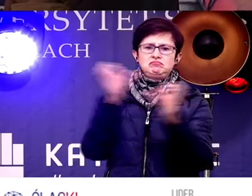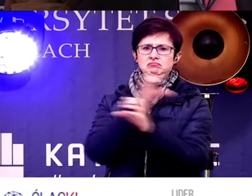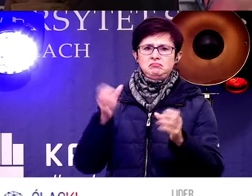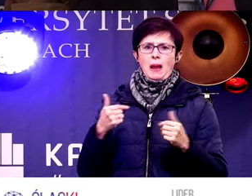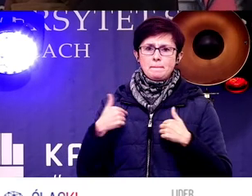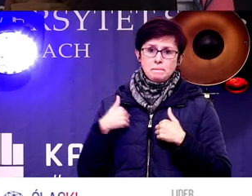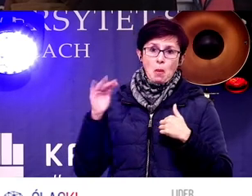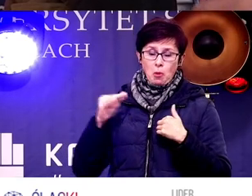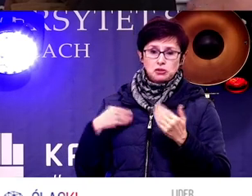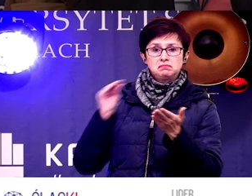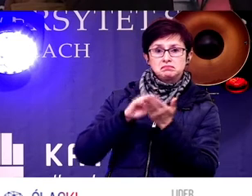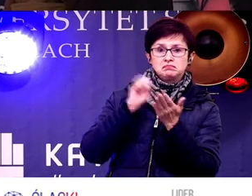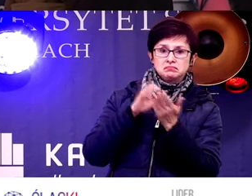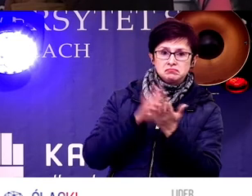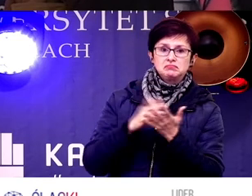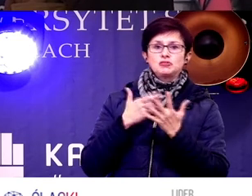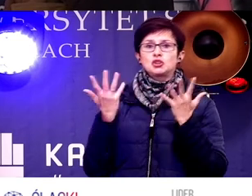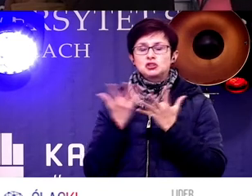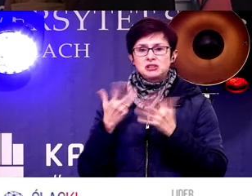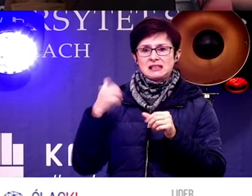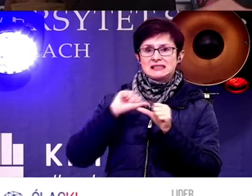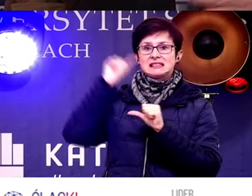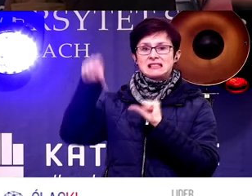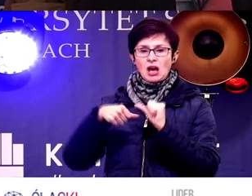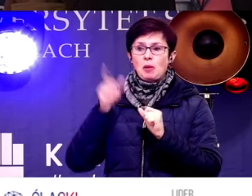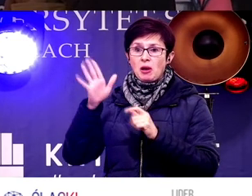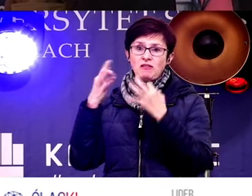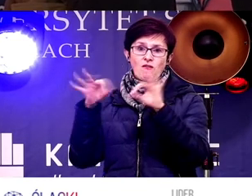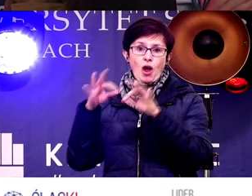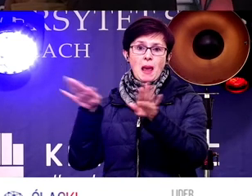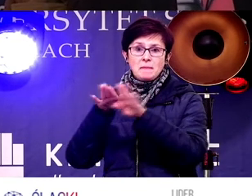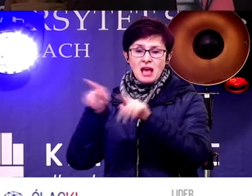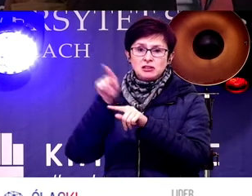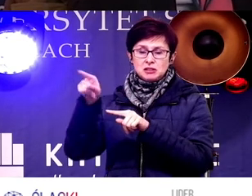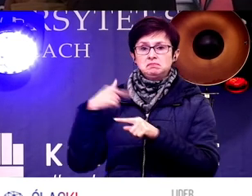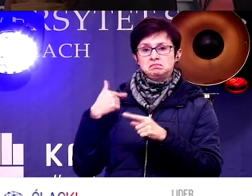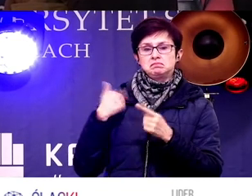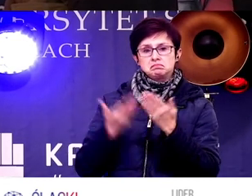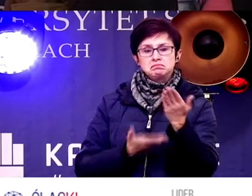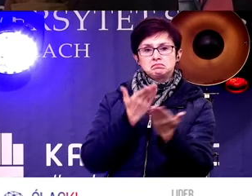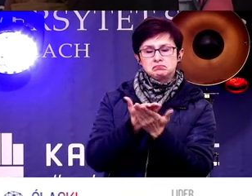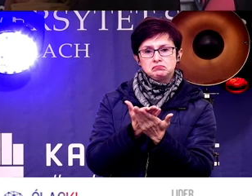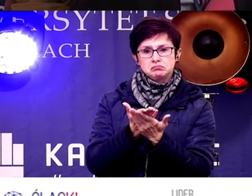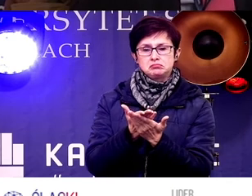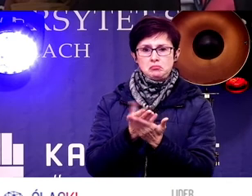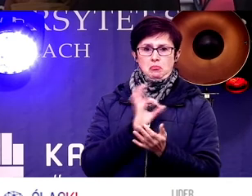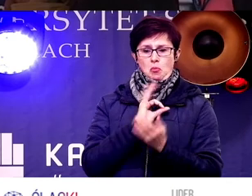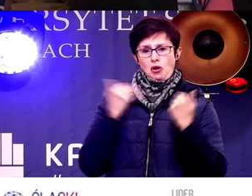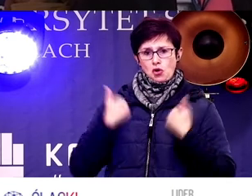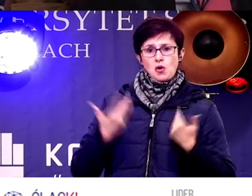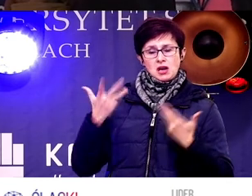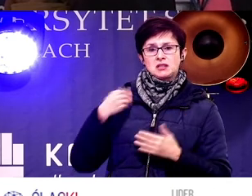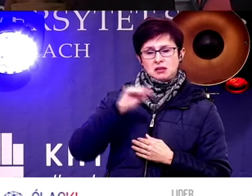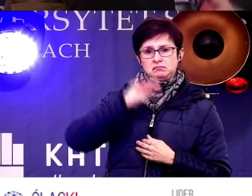tam aplikować, widzimy, gdzie za rok pojawi się wakat w konkretnej placówce, no i składamy jakby ofertę swojej